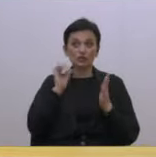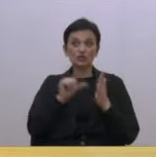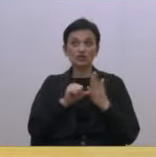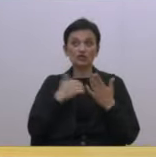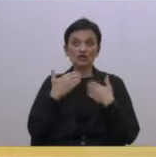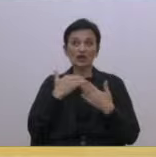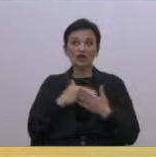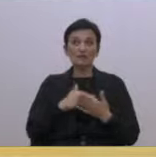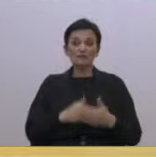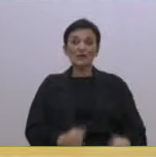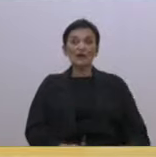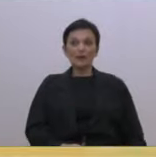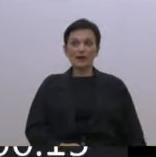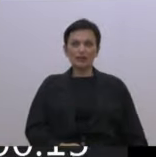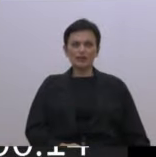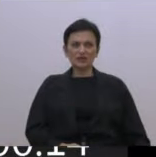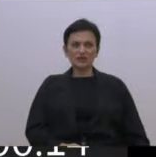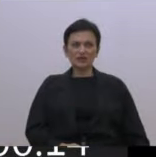კენჭისყრის რეჟიმში.